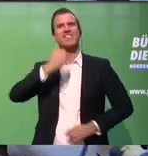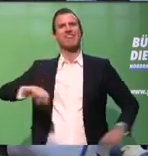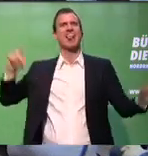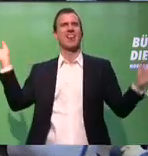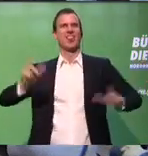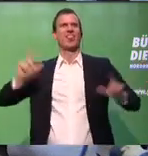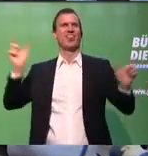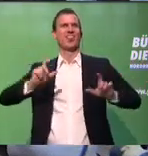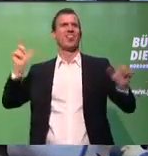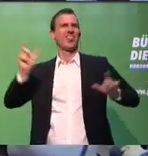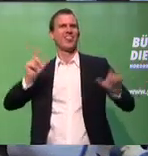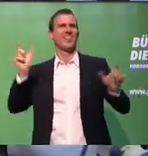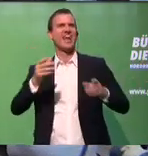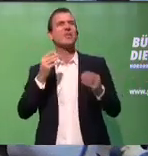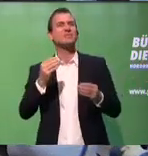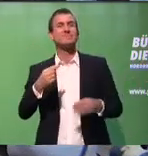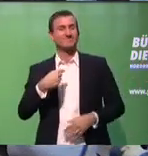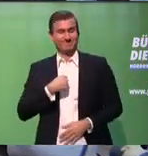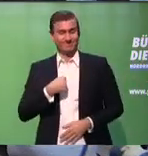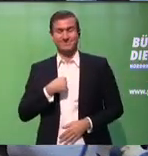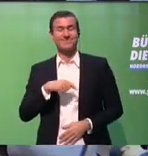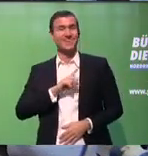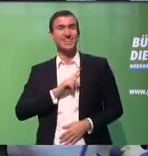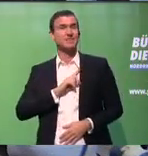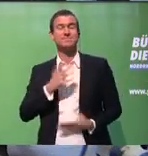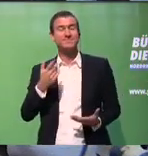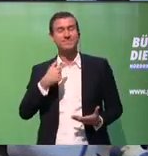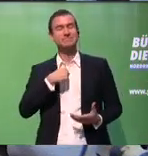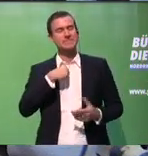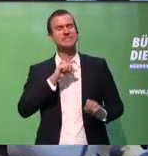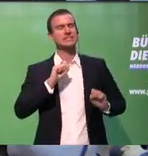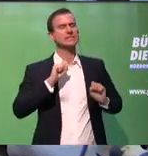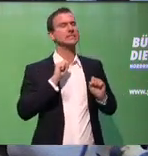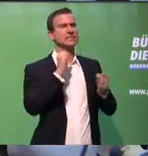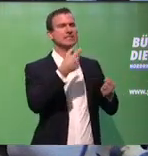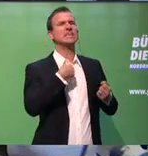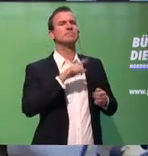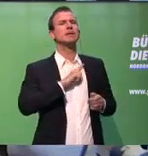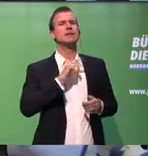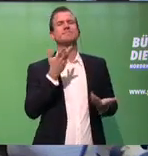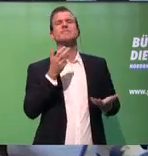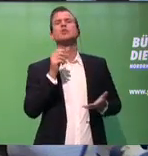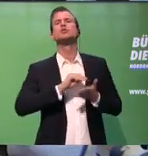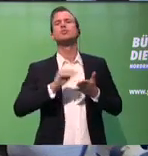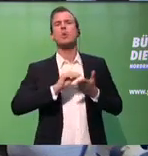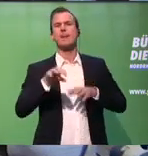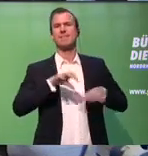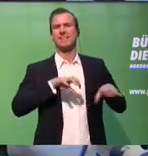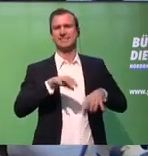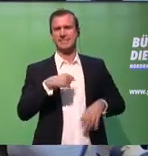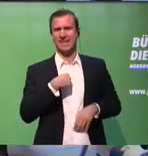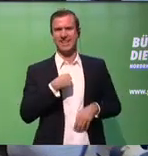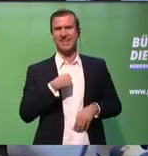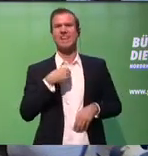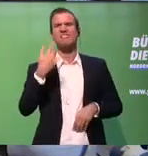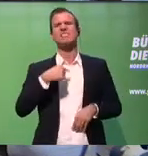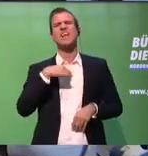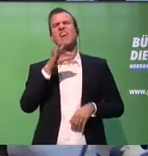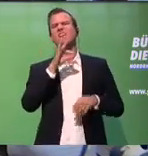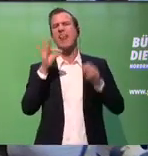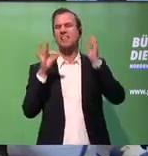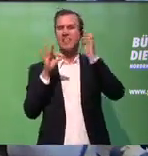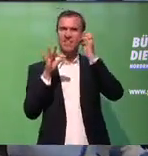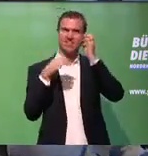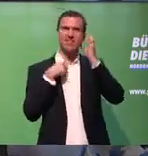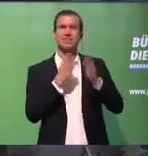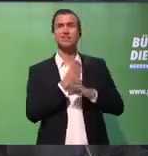beginnt, eine Aktivität unternommen als Schulministerin. Ich bin in Flandern gewesen.